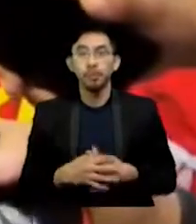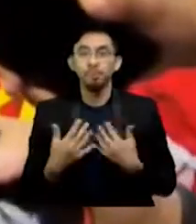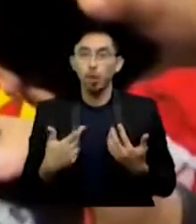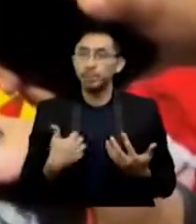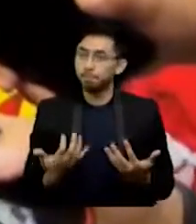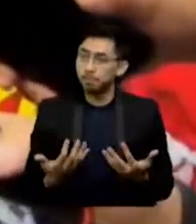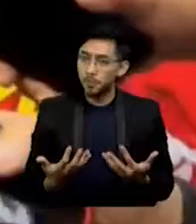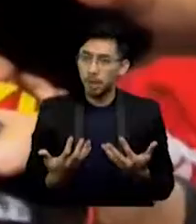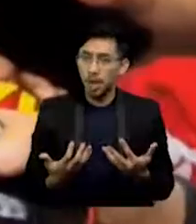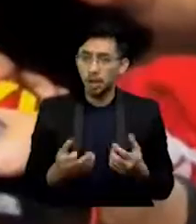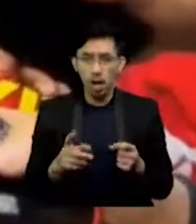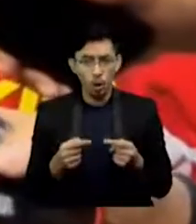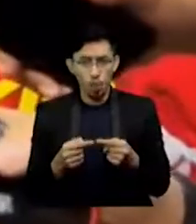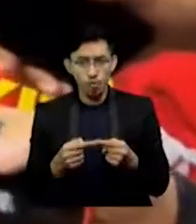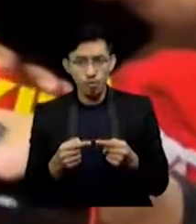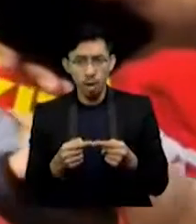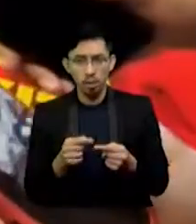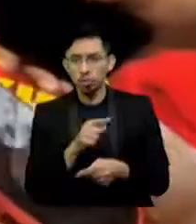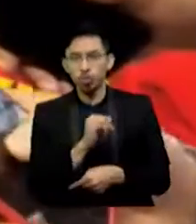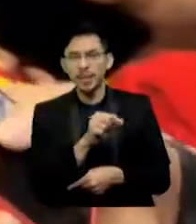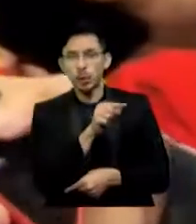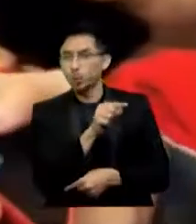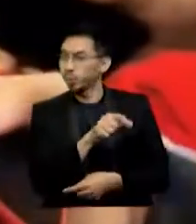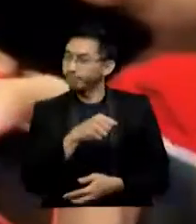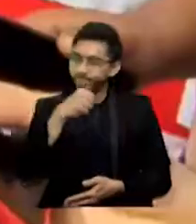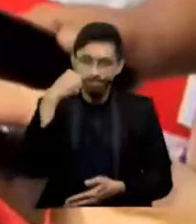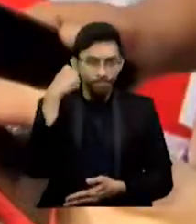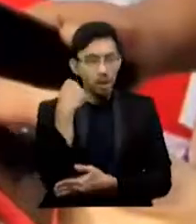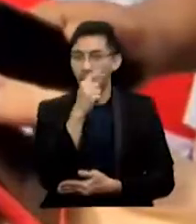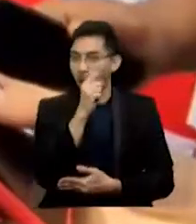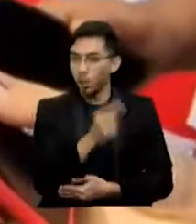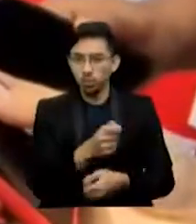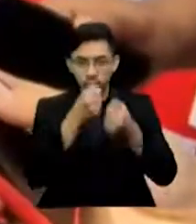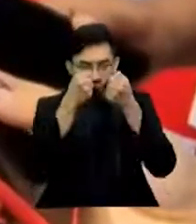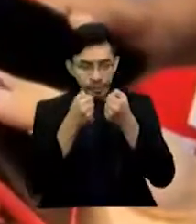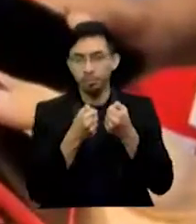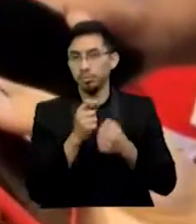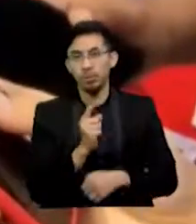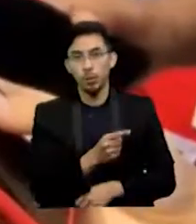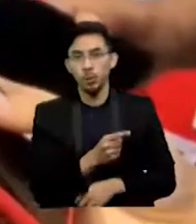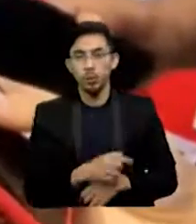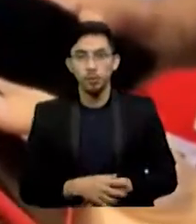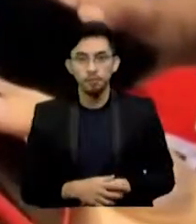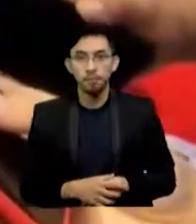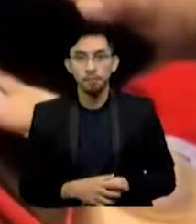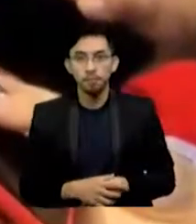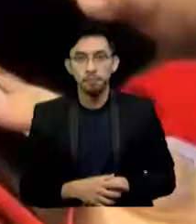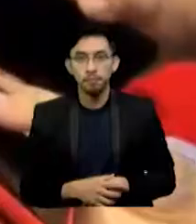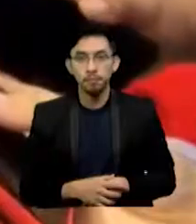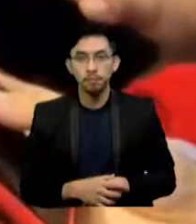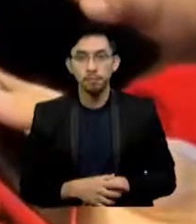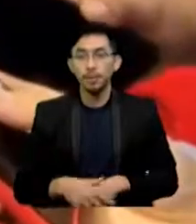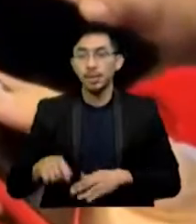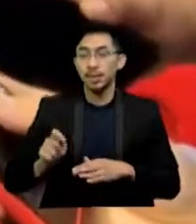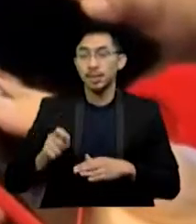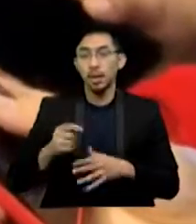Julianto, predator kejahatan seksual itu ditahan. Oleh karena itu, tuntutan jaksa penuntut umum